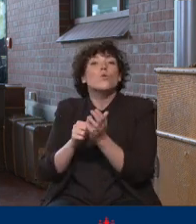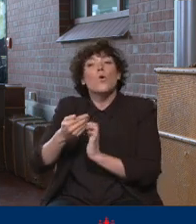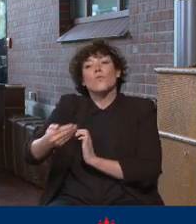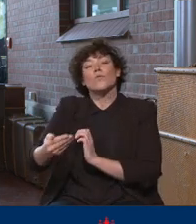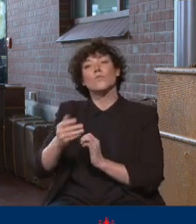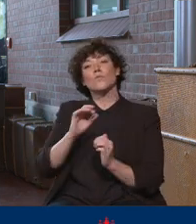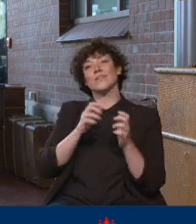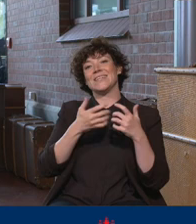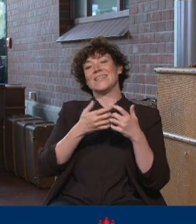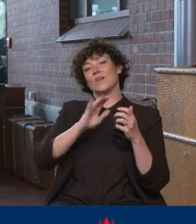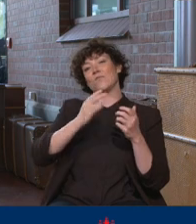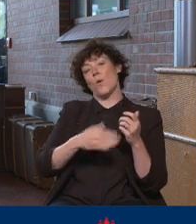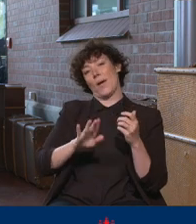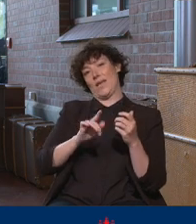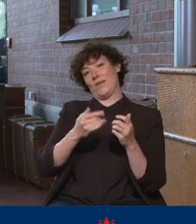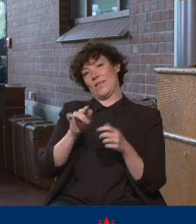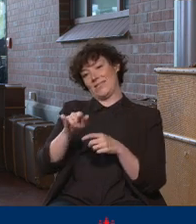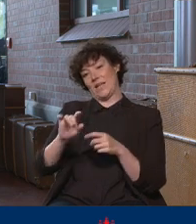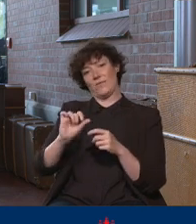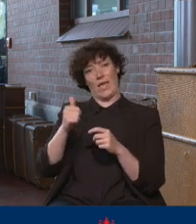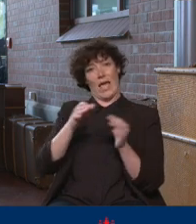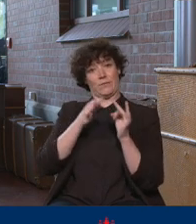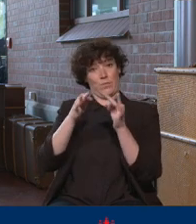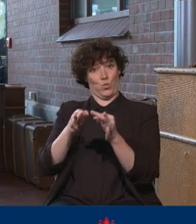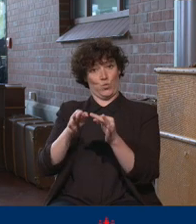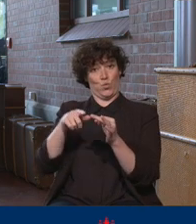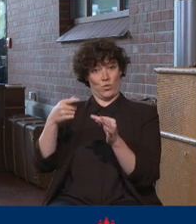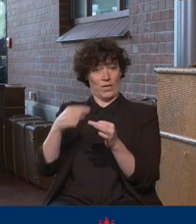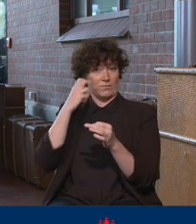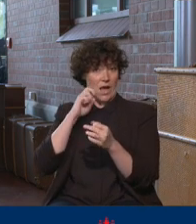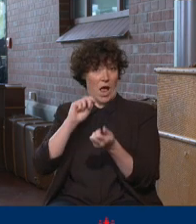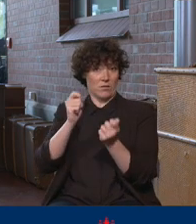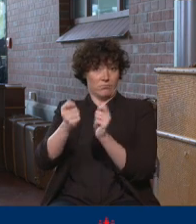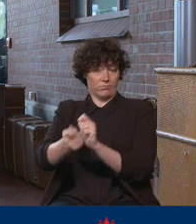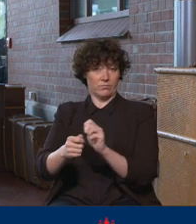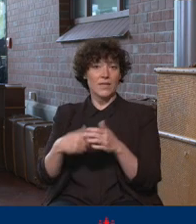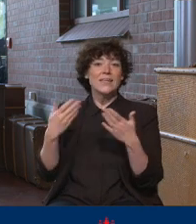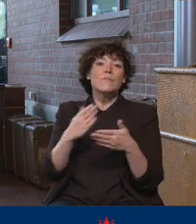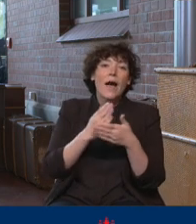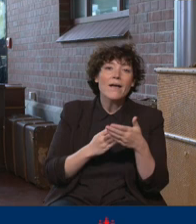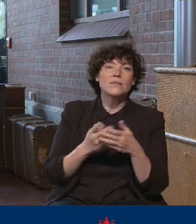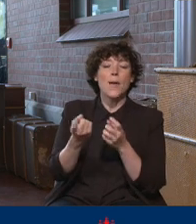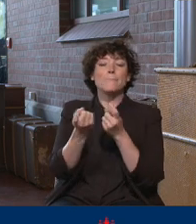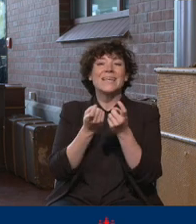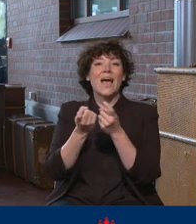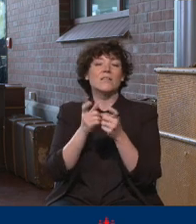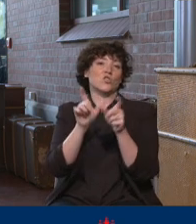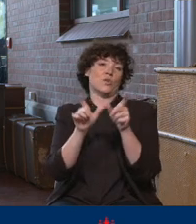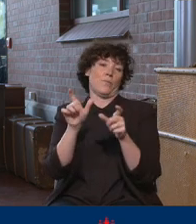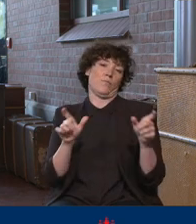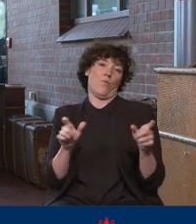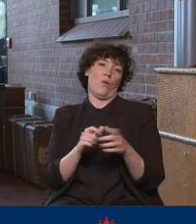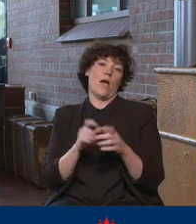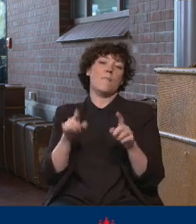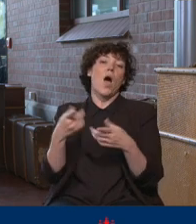es gibt mehr kinder auch durch einen hohen anzahl migrantischer mitbürger aber nicht mal ein kinderarzt und auch keine anderen fachärzte